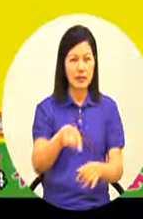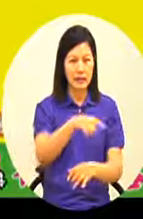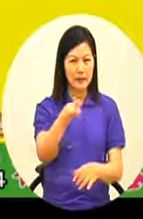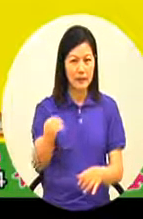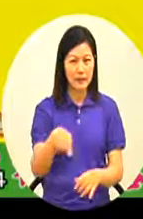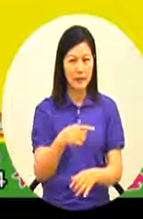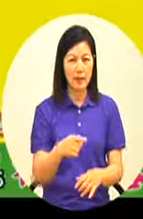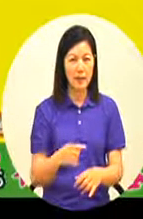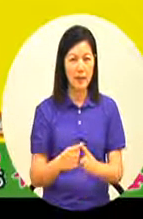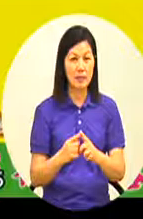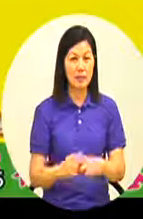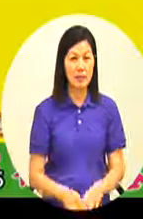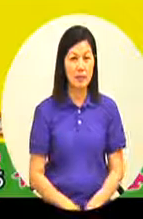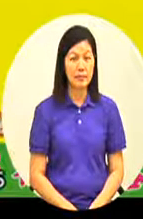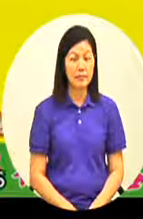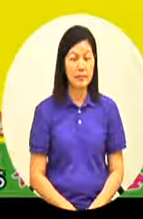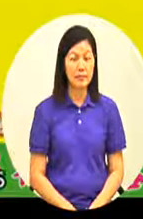去。